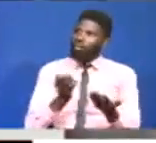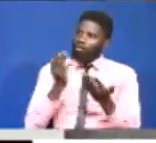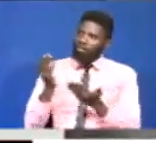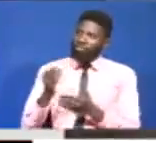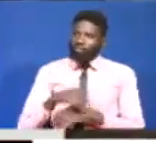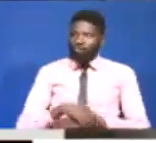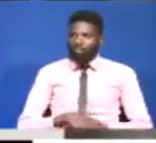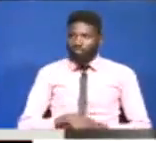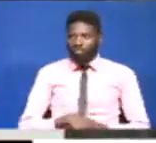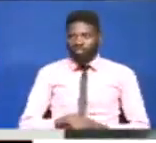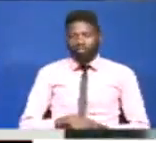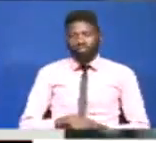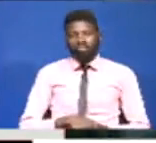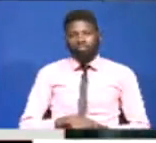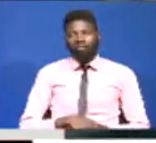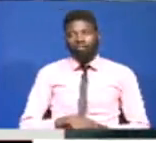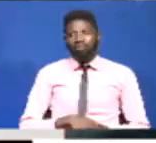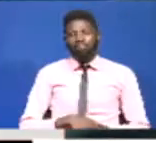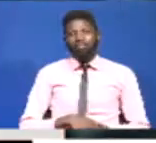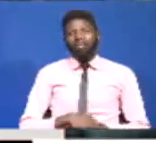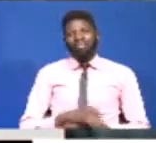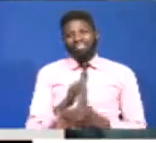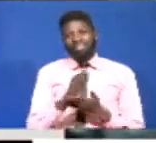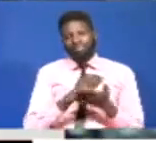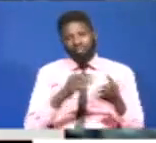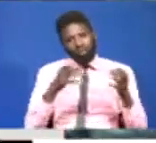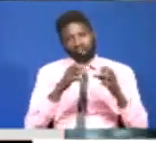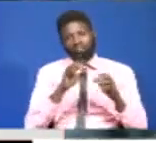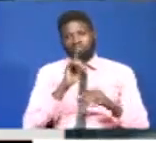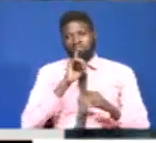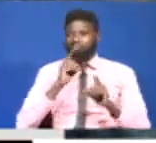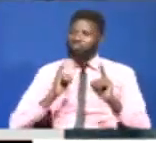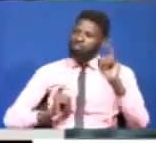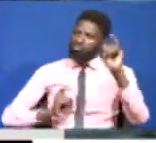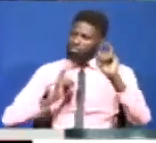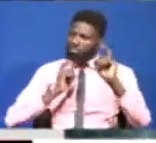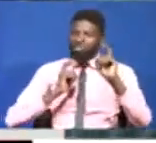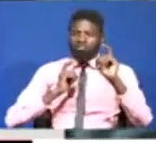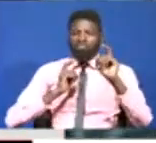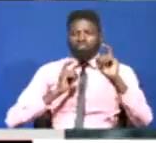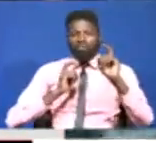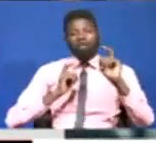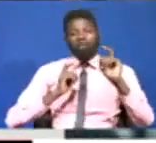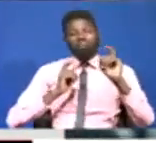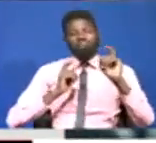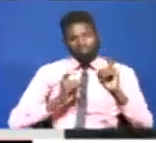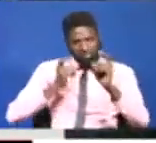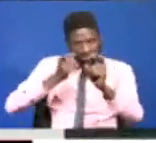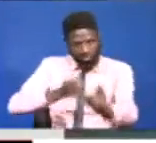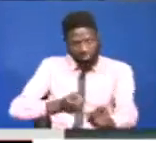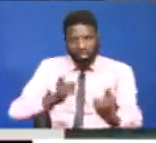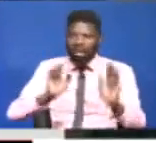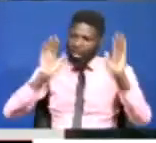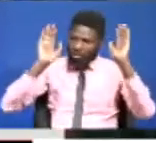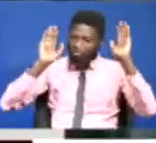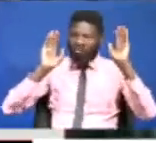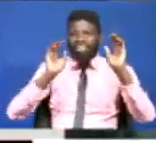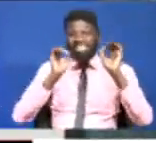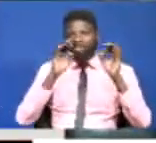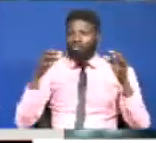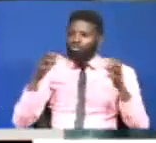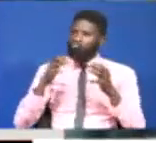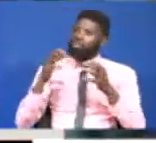kwamba viko tayari kuweka silaha chini, imuradi wale wapiganaji wa kutoka ndani na wao